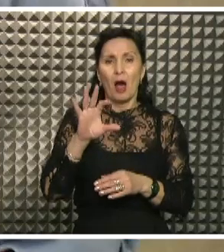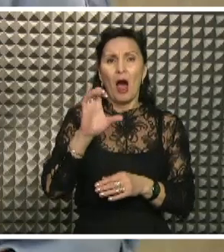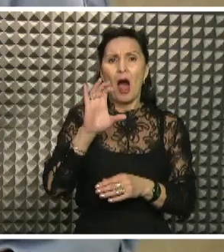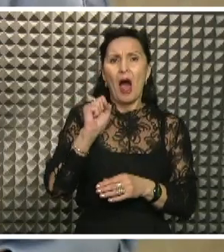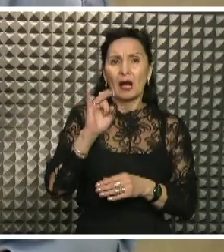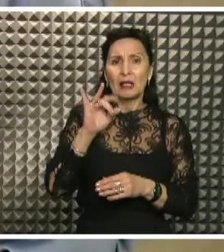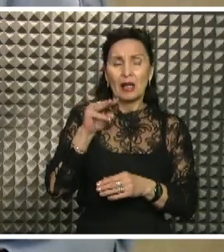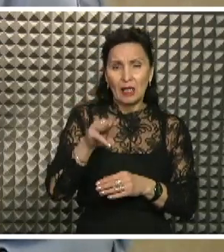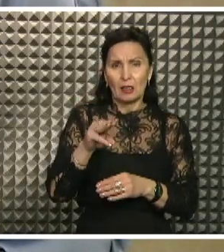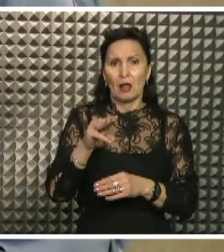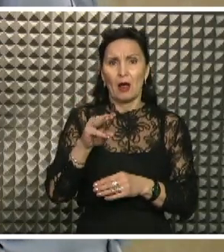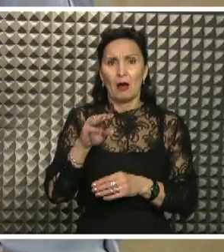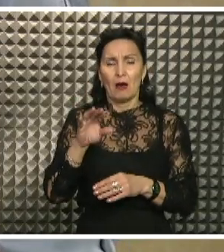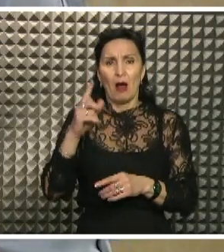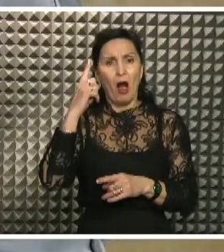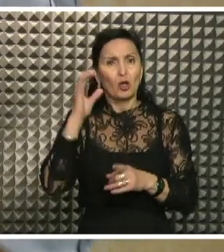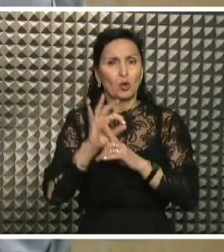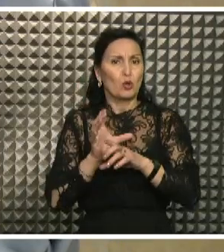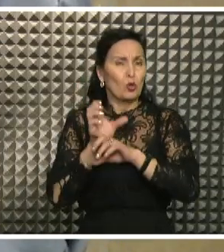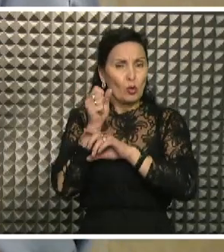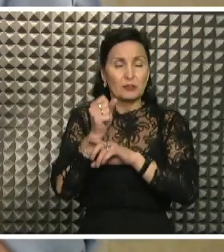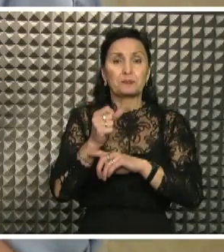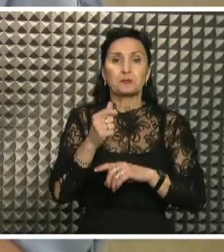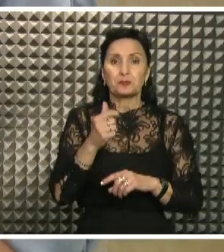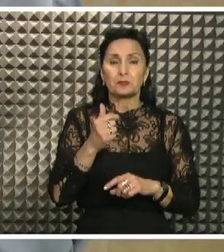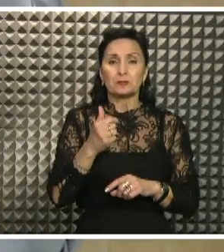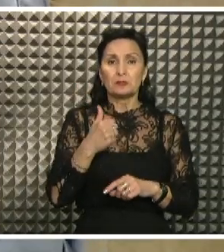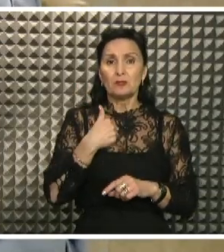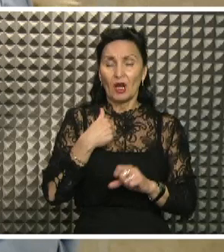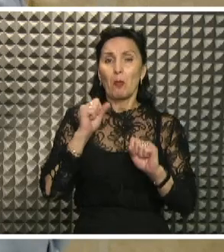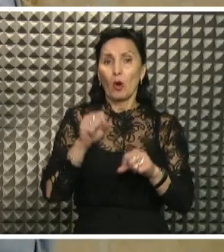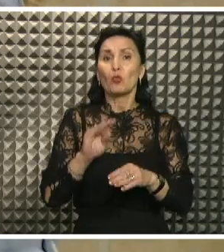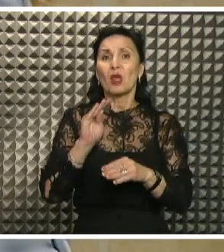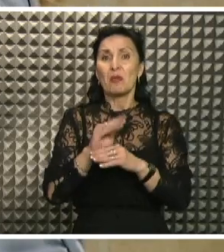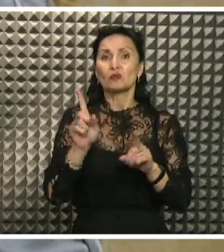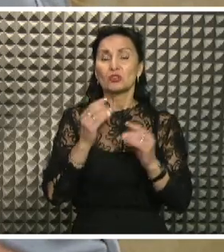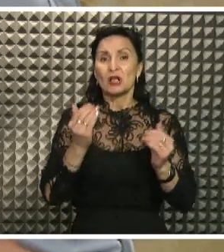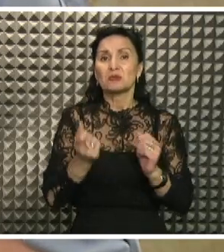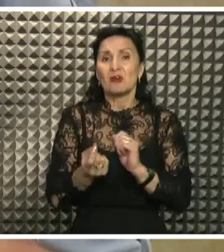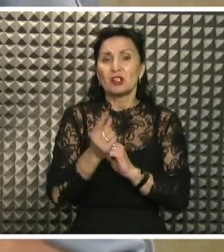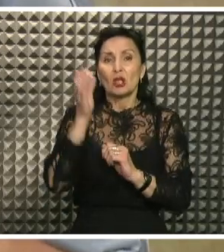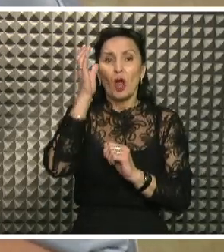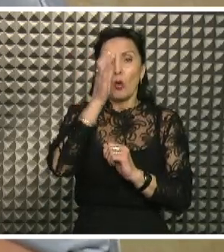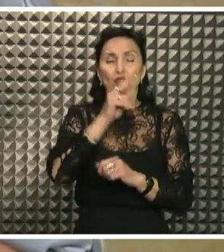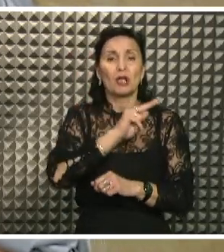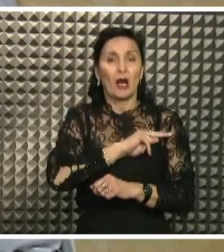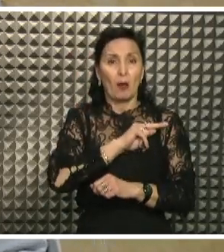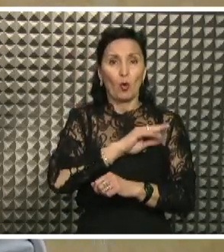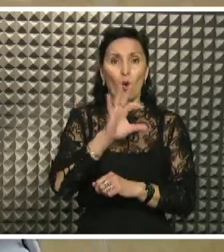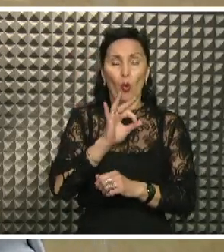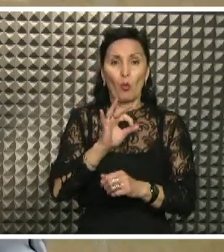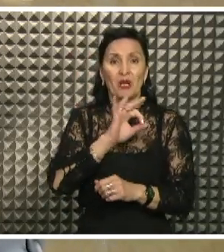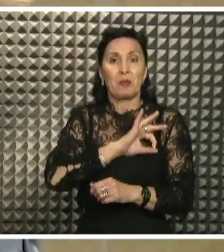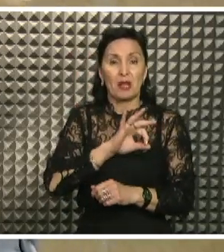Вы меня заинтриговали, теперь захотелось попробовать. Да, я как врач-репродуктолог могу добавить, что сейчас появляются научные работы о